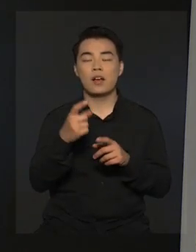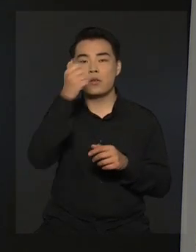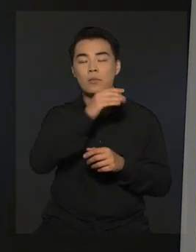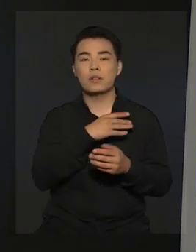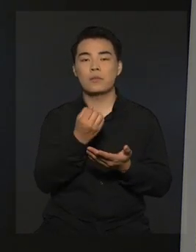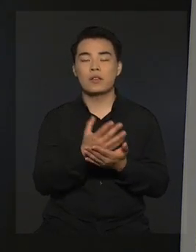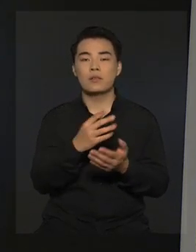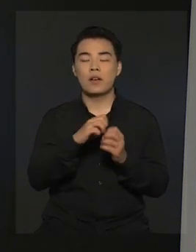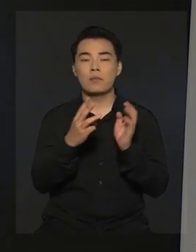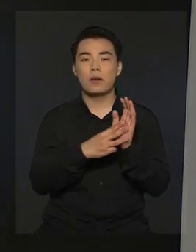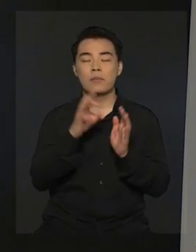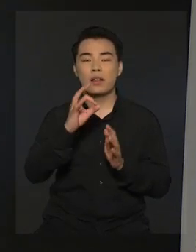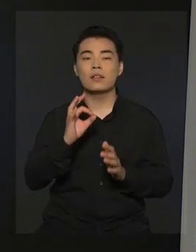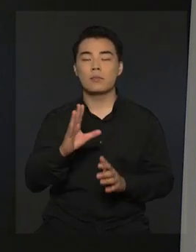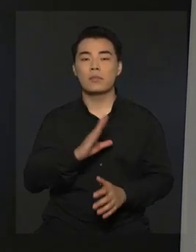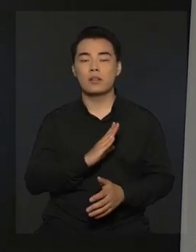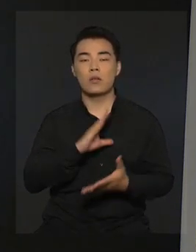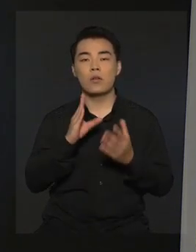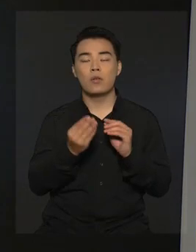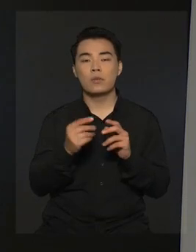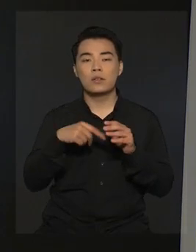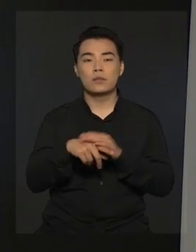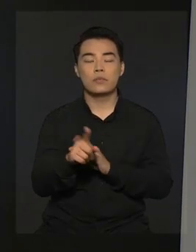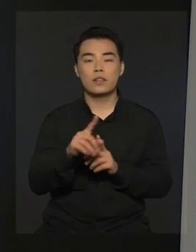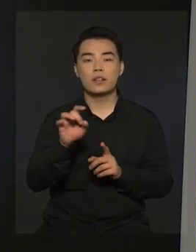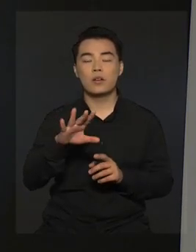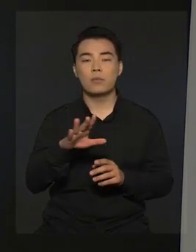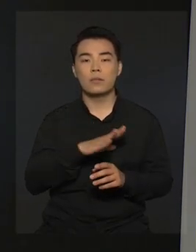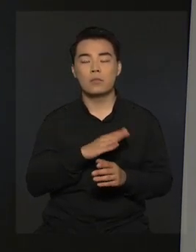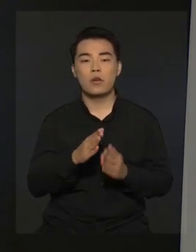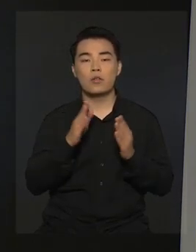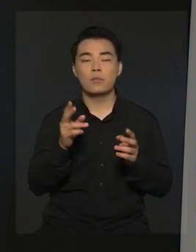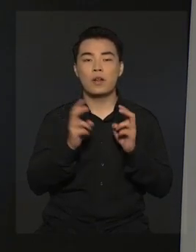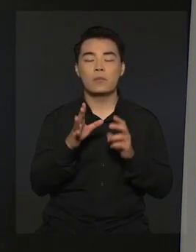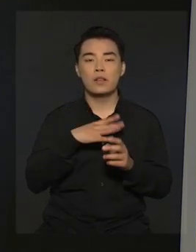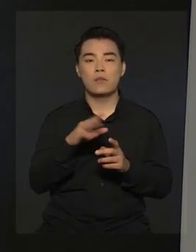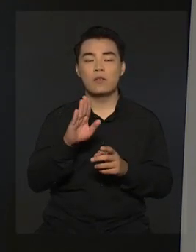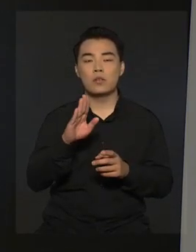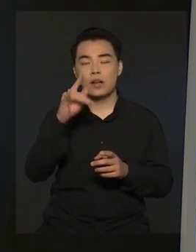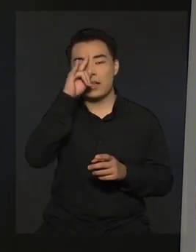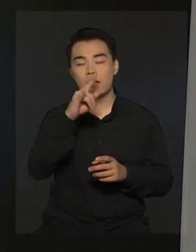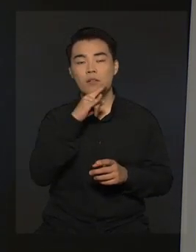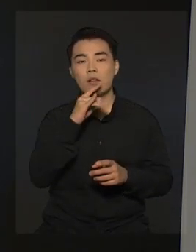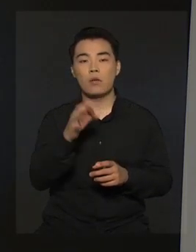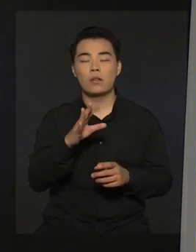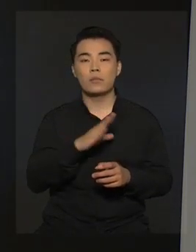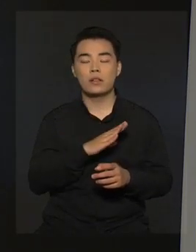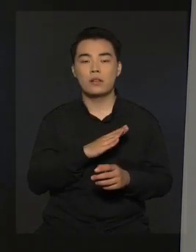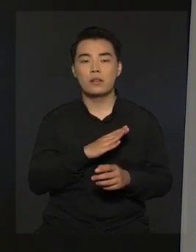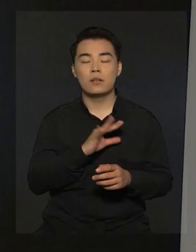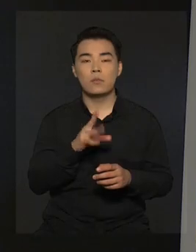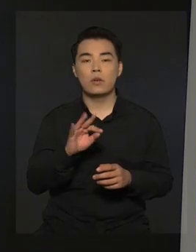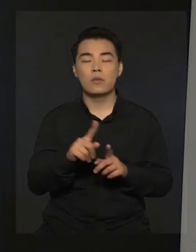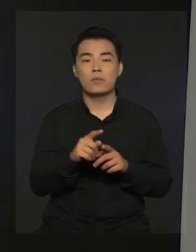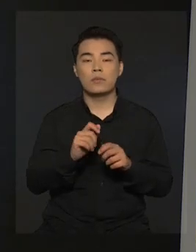подорожало в среднем на 18%. В разрезе регионов больше всего продукции произвели в Восточно-Казахстанской области. По